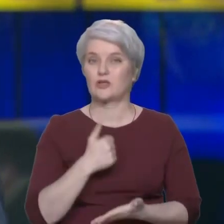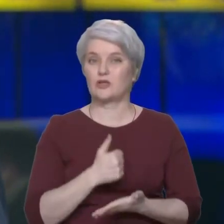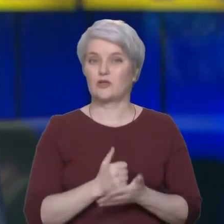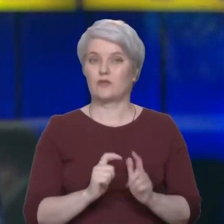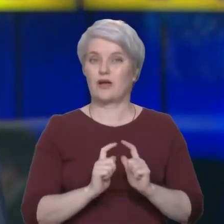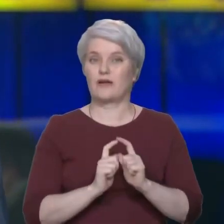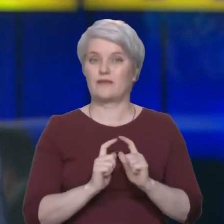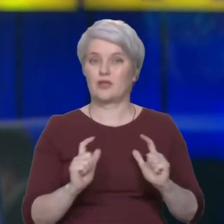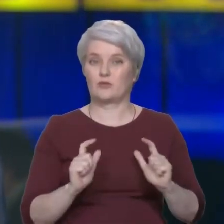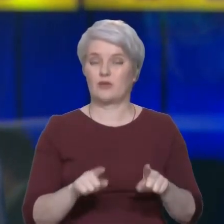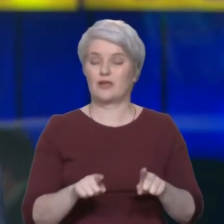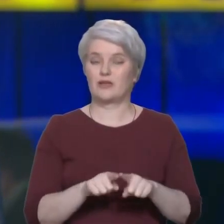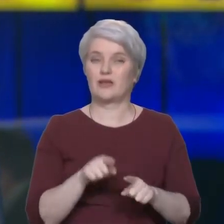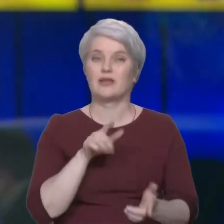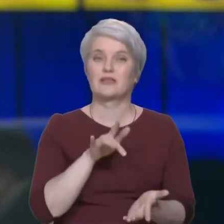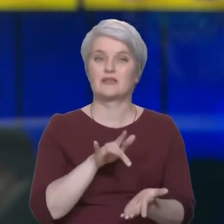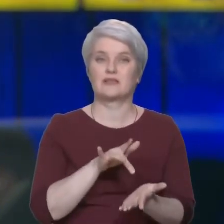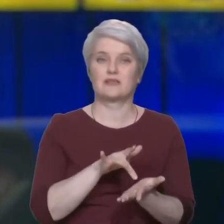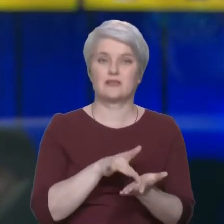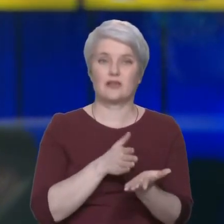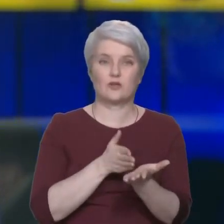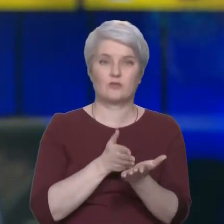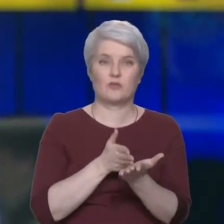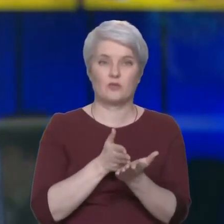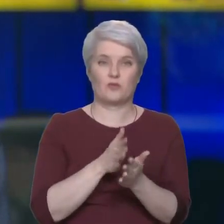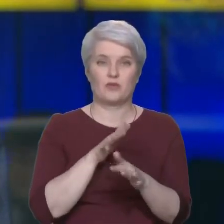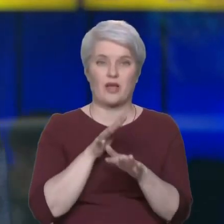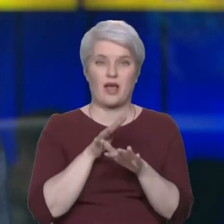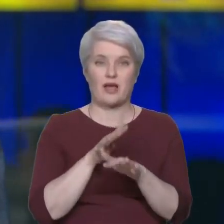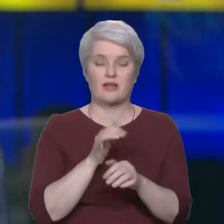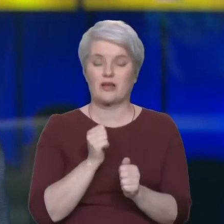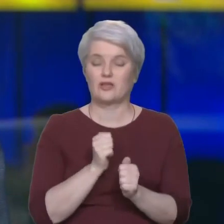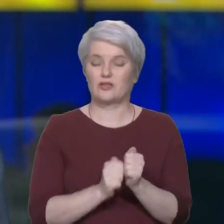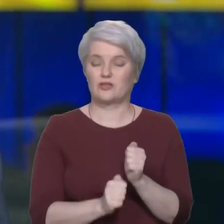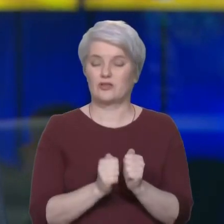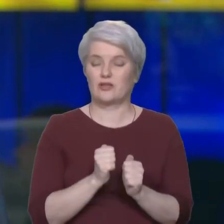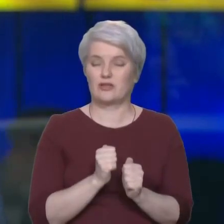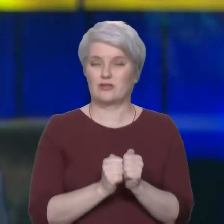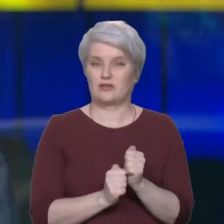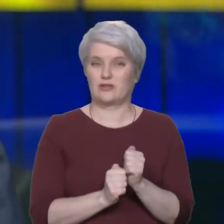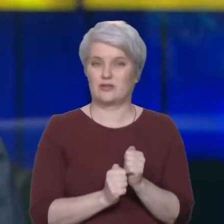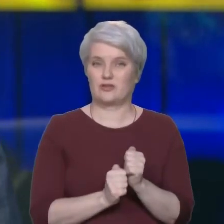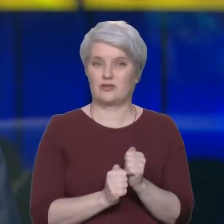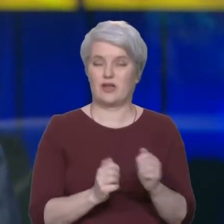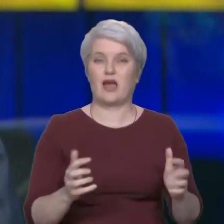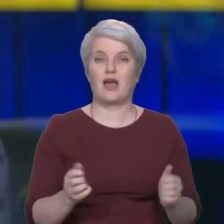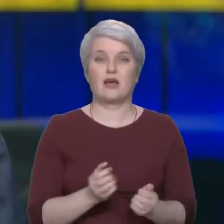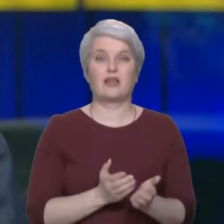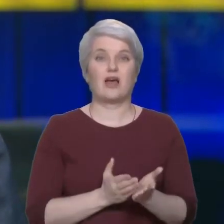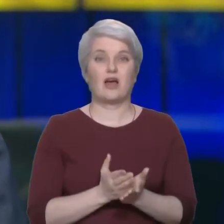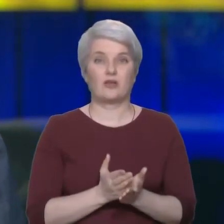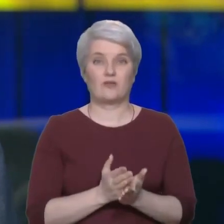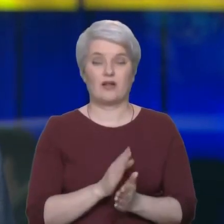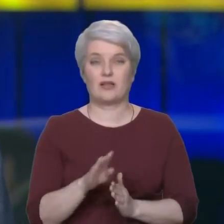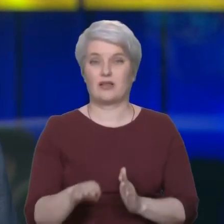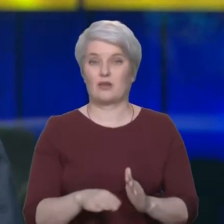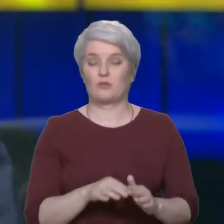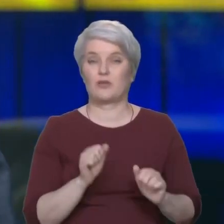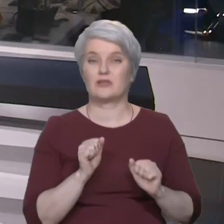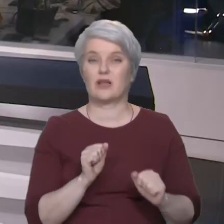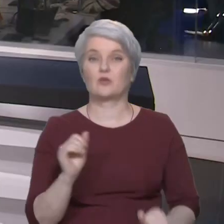такі цілеспрямовані атаки мають місце дедалі частіше. Хоча рятувальники під захистом Женевських